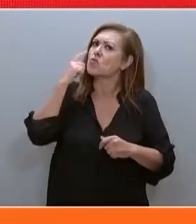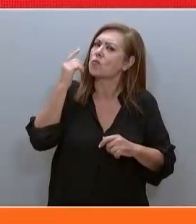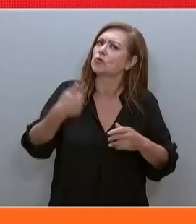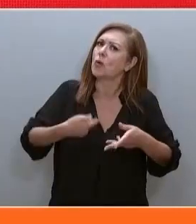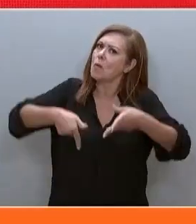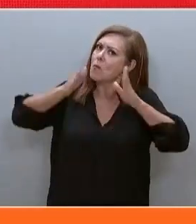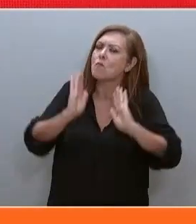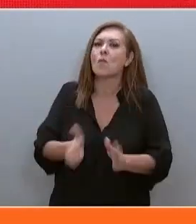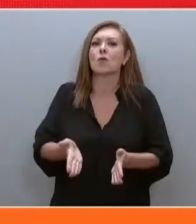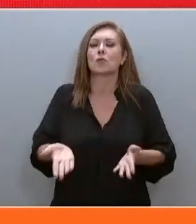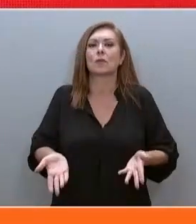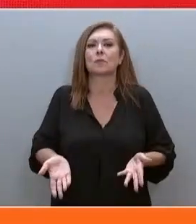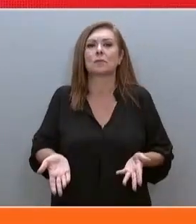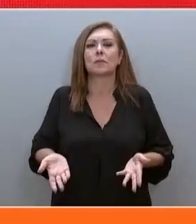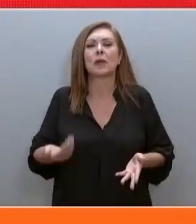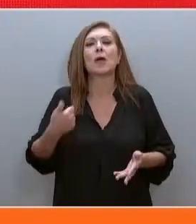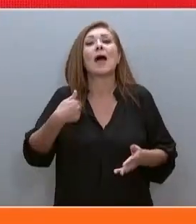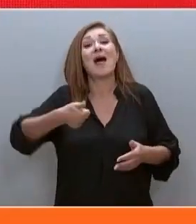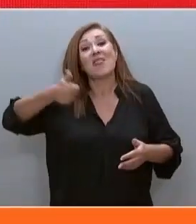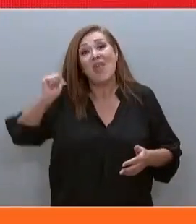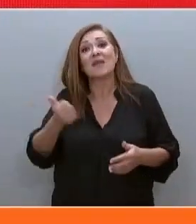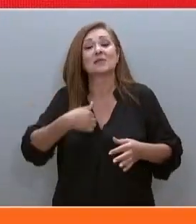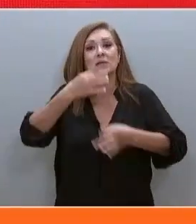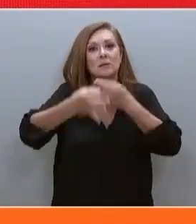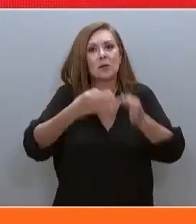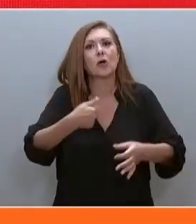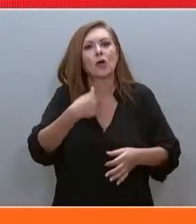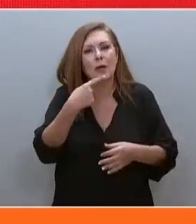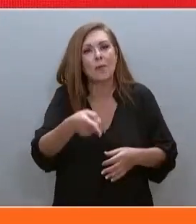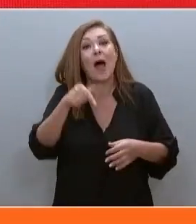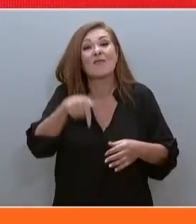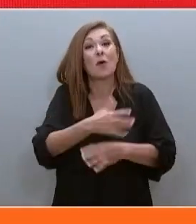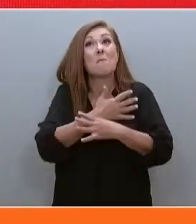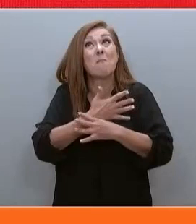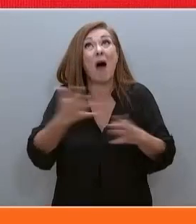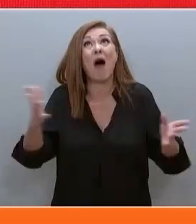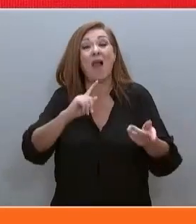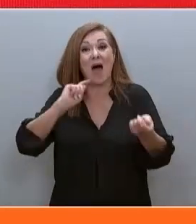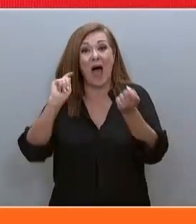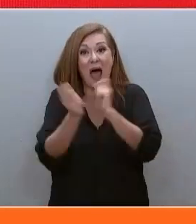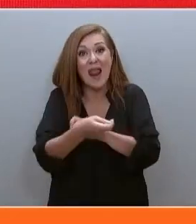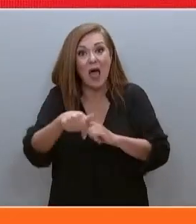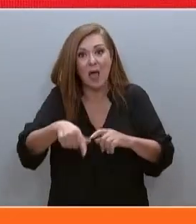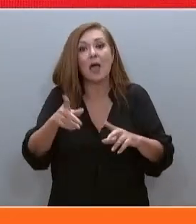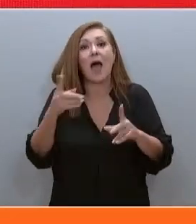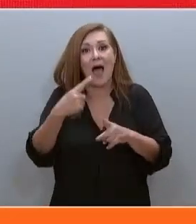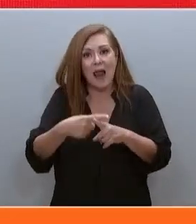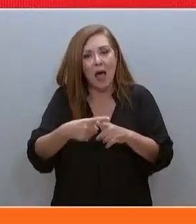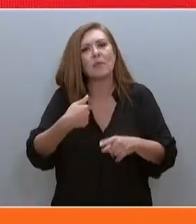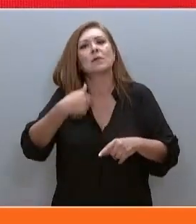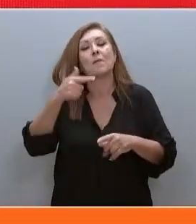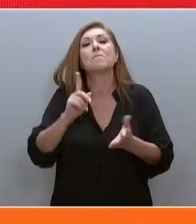δυνατότητα. Και πιστεύω, και το είπα χθες στην ομιλία μου, ότι αυτή θα είναι η νέα μεγάλη αλλαγή, η νέα μεταπολίτευση για τον τόπο. Να μάθουμε